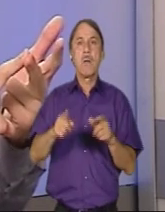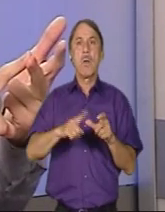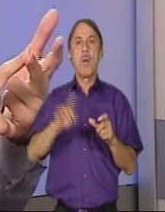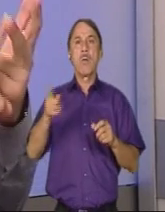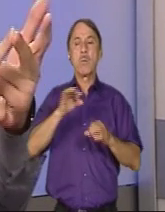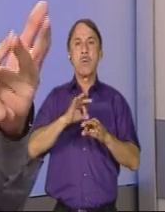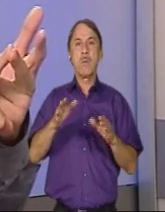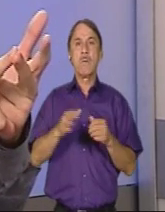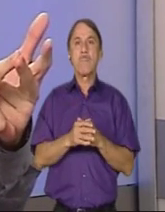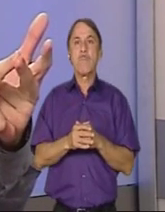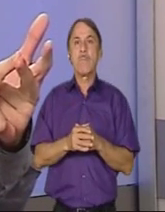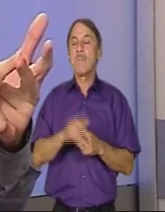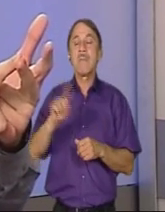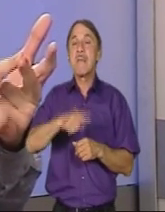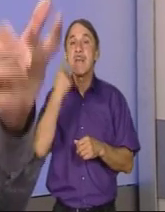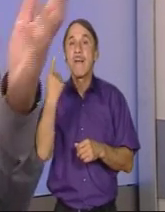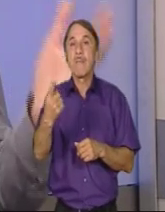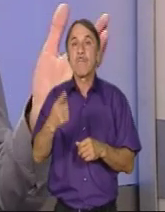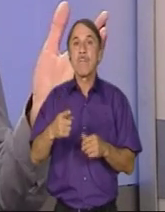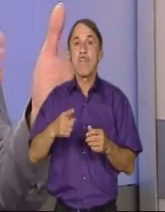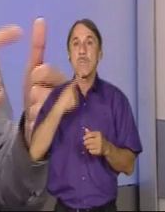zatvorske kazne na osnovu pravosnažne presude.